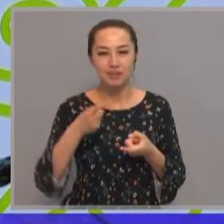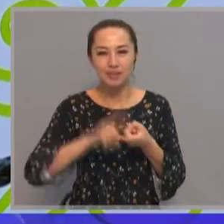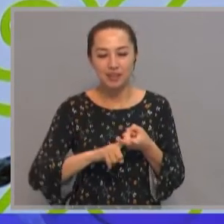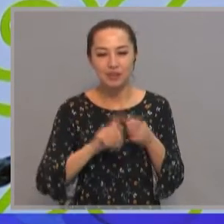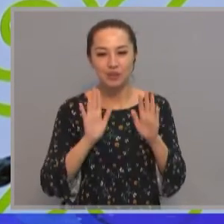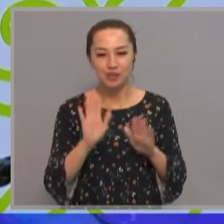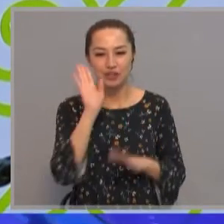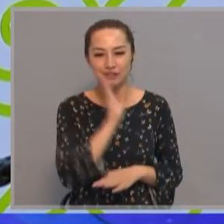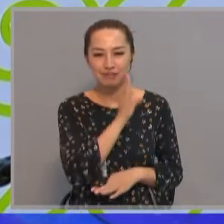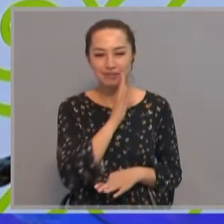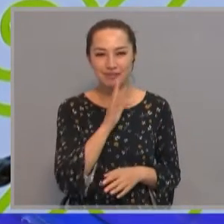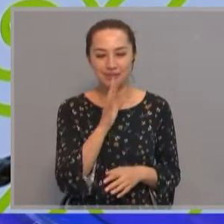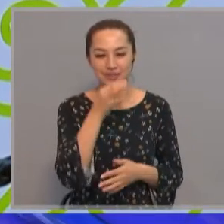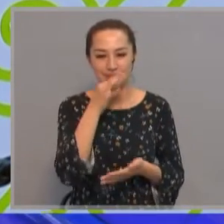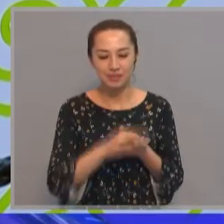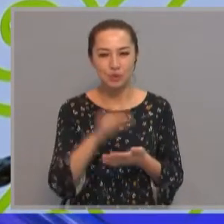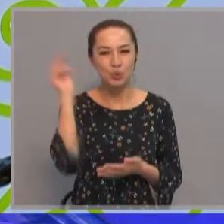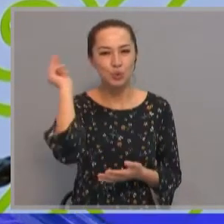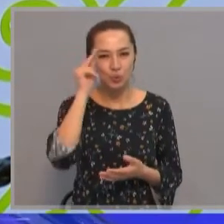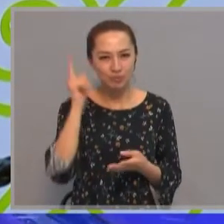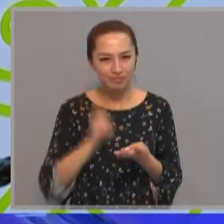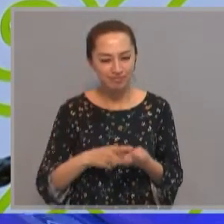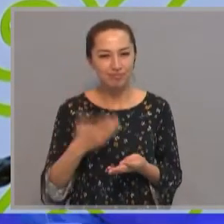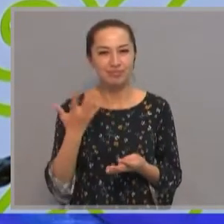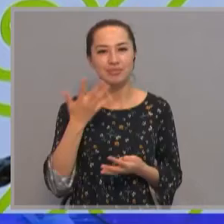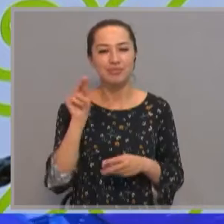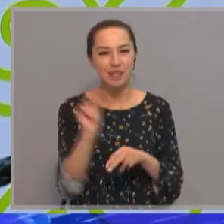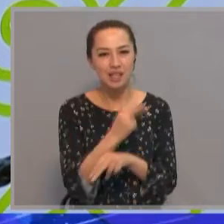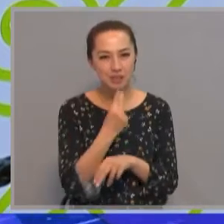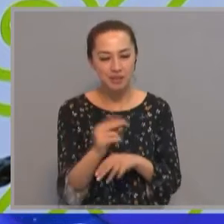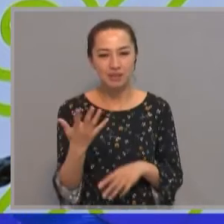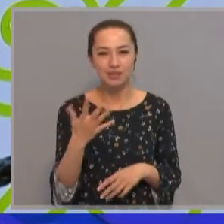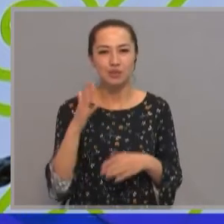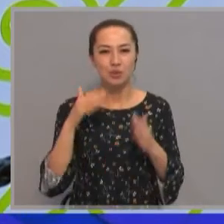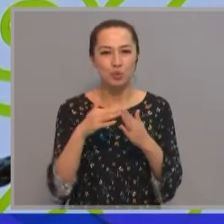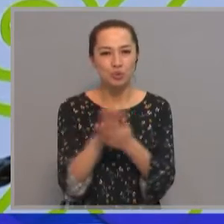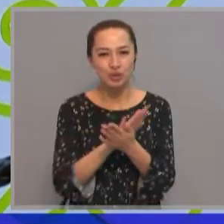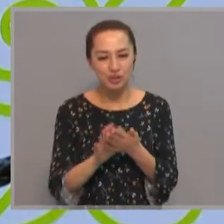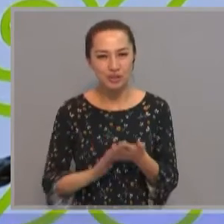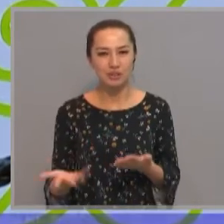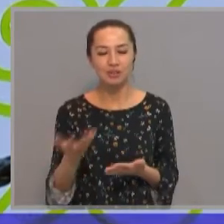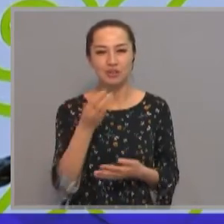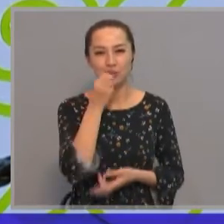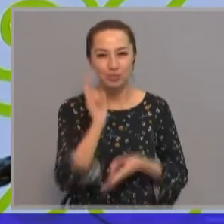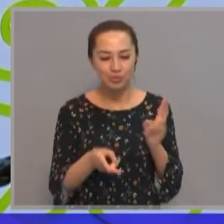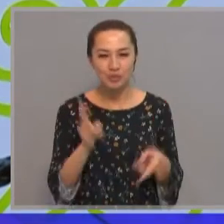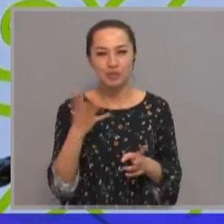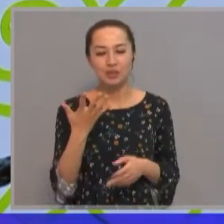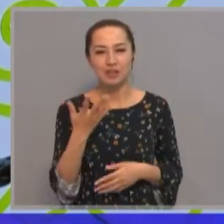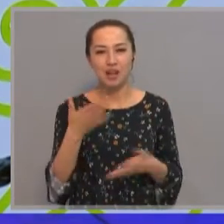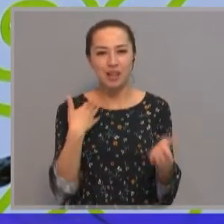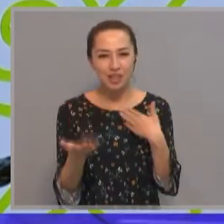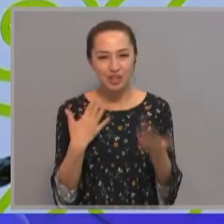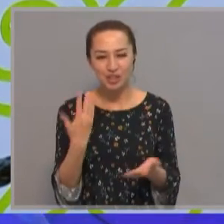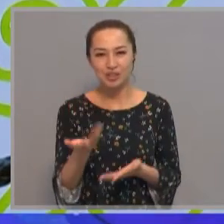ананың жауапкершілігі айтты. Оқу да баланың тәрбиесі де оның үй шаруасы да бәрі жаңа